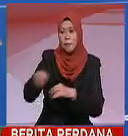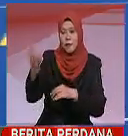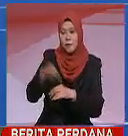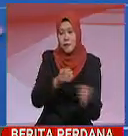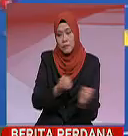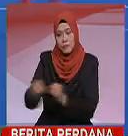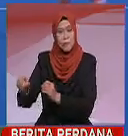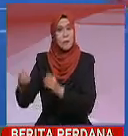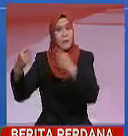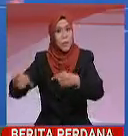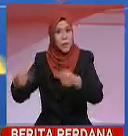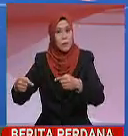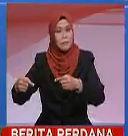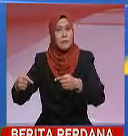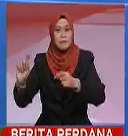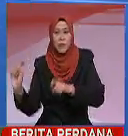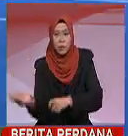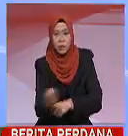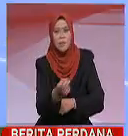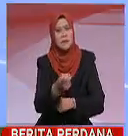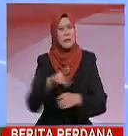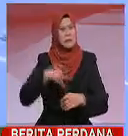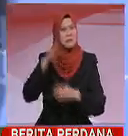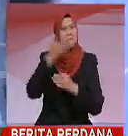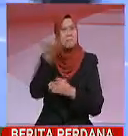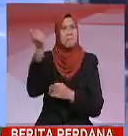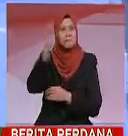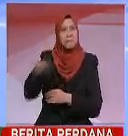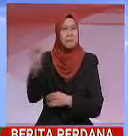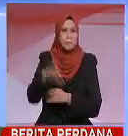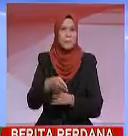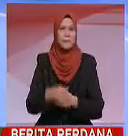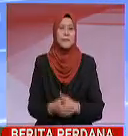Pur kejan itu Adah jalanba ketika ini